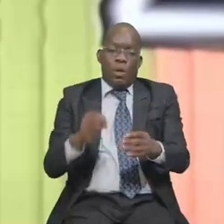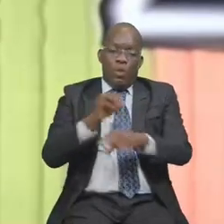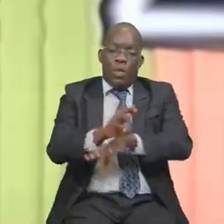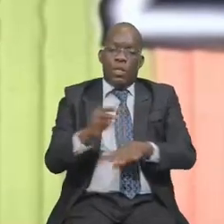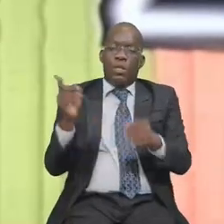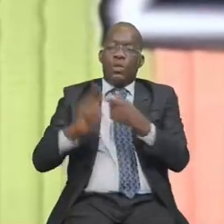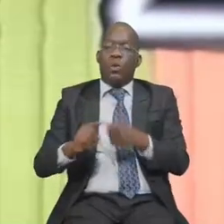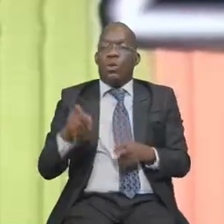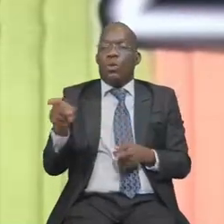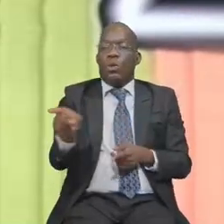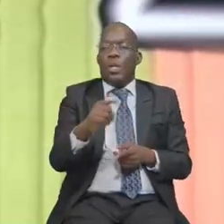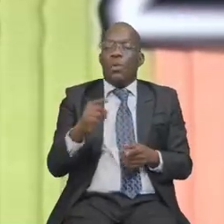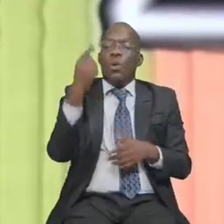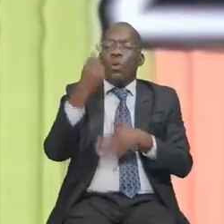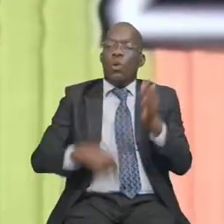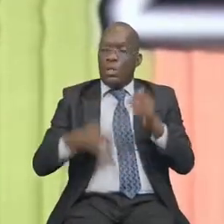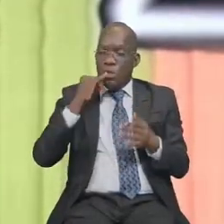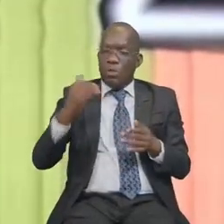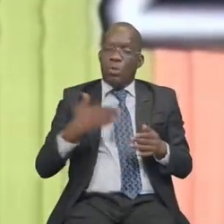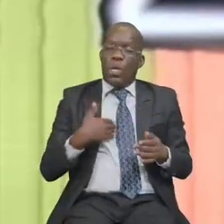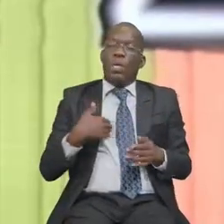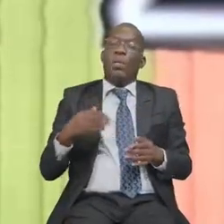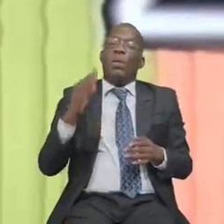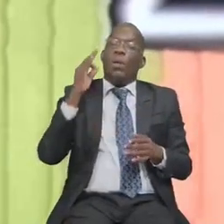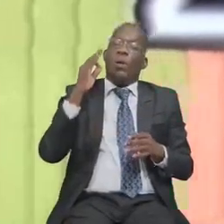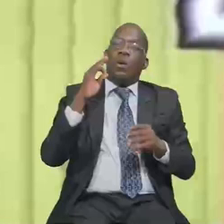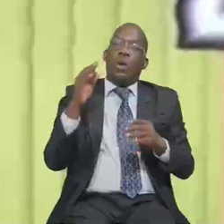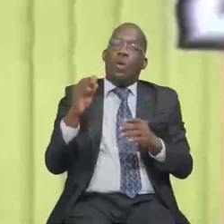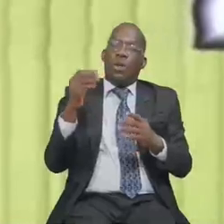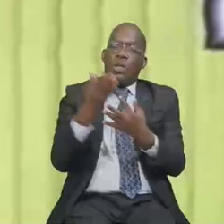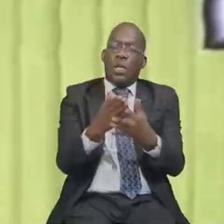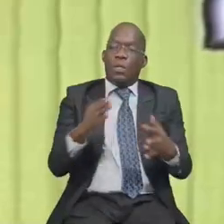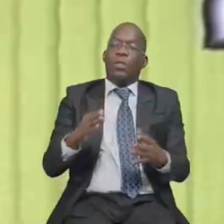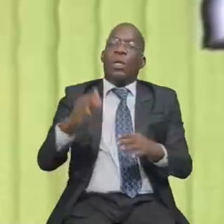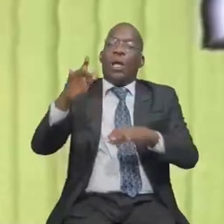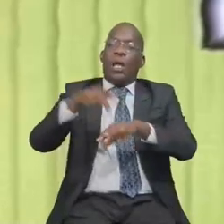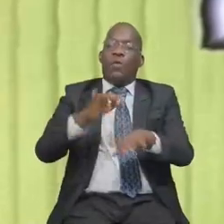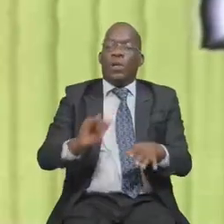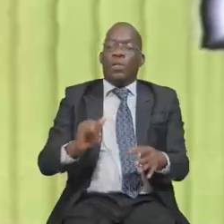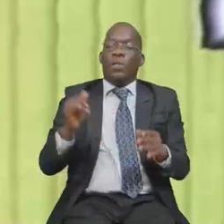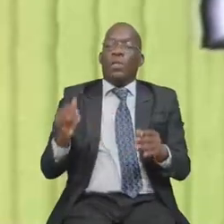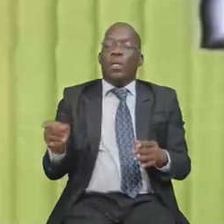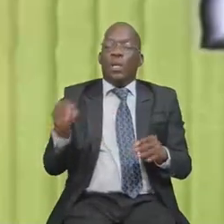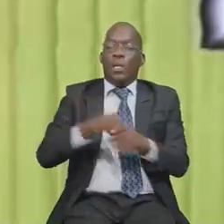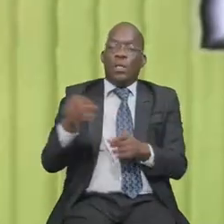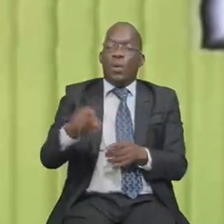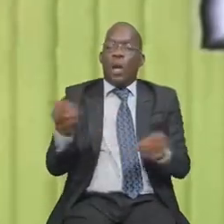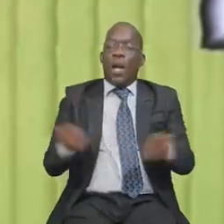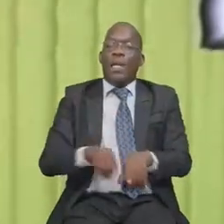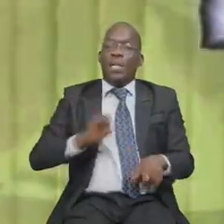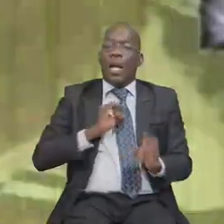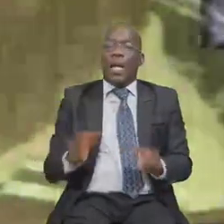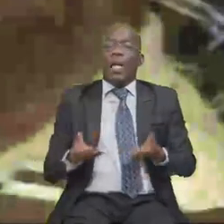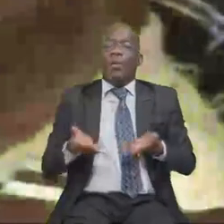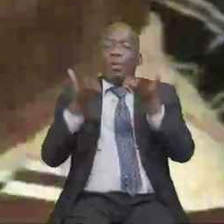Ce que je partage, qu'est-ce que ça accomplit dans leur vie? Mes actions? Comment je me projette et projette tout